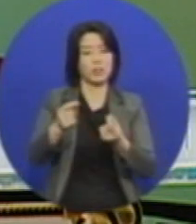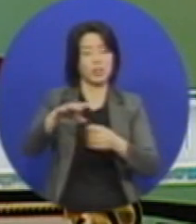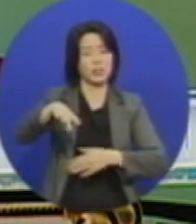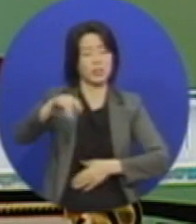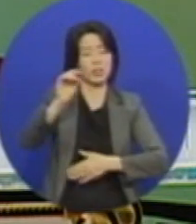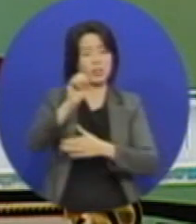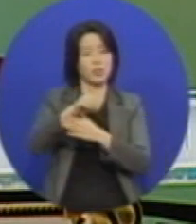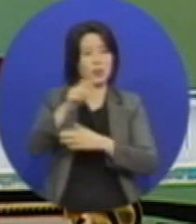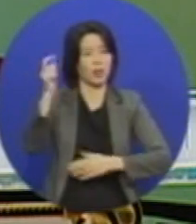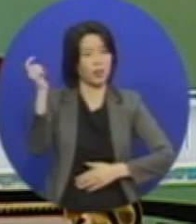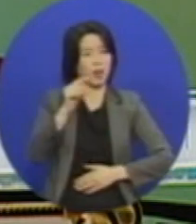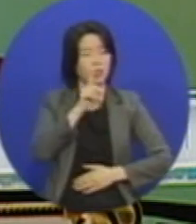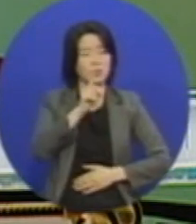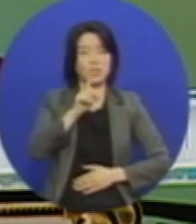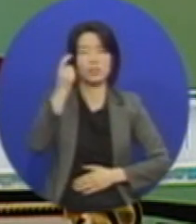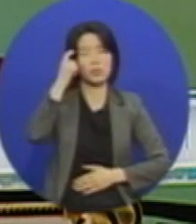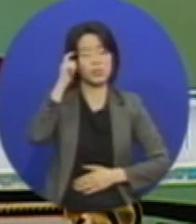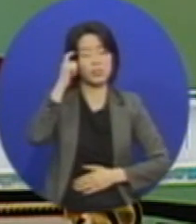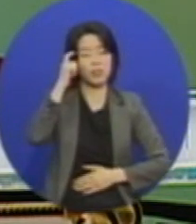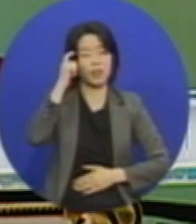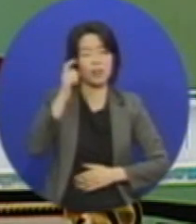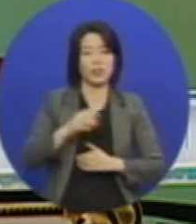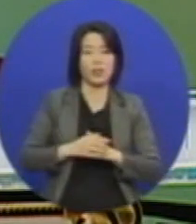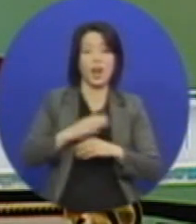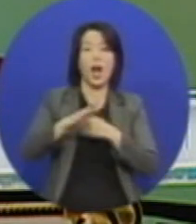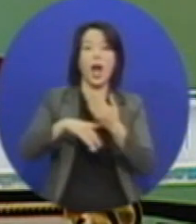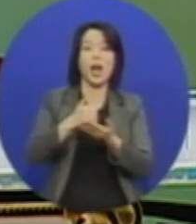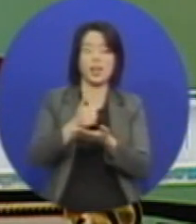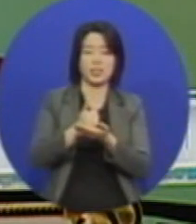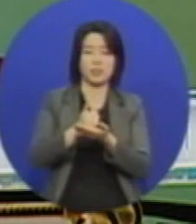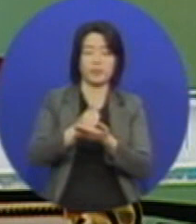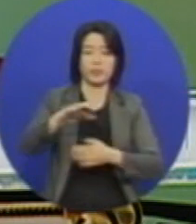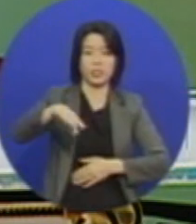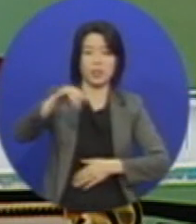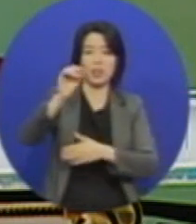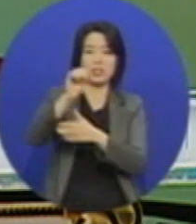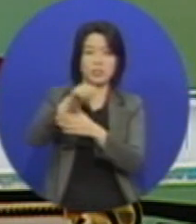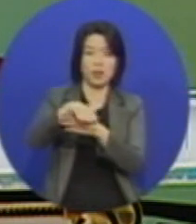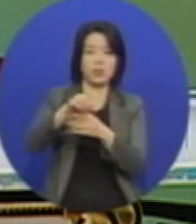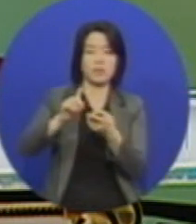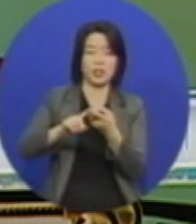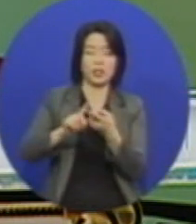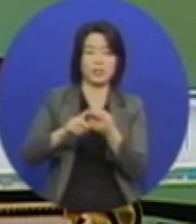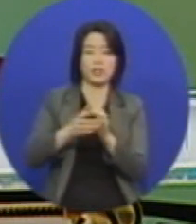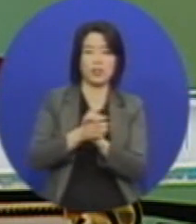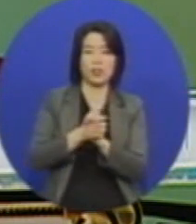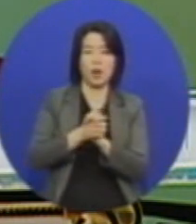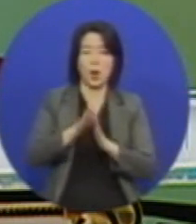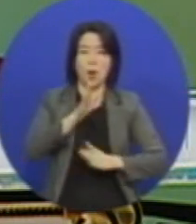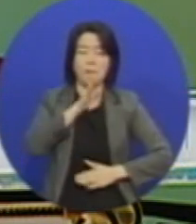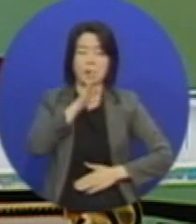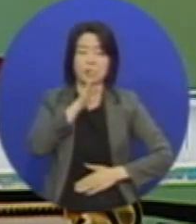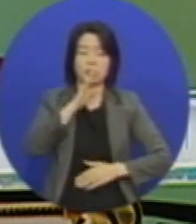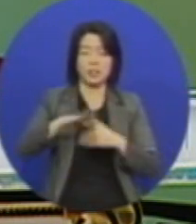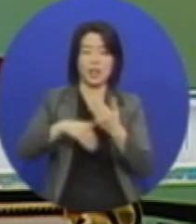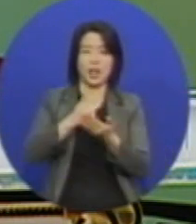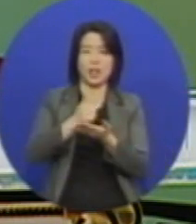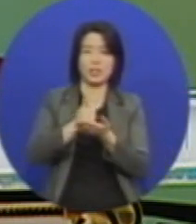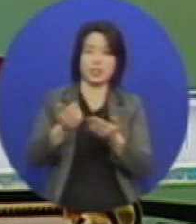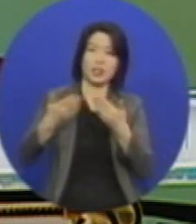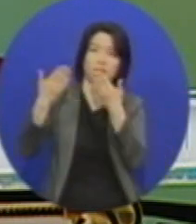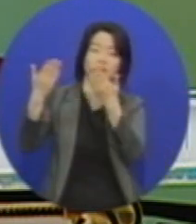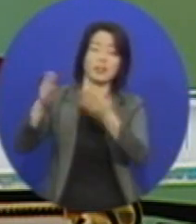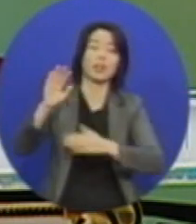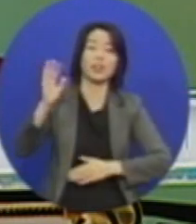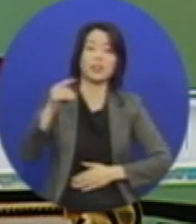하셨는가 하나님께서는 이 첫 열매를 아 반드시 하나님께 바쳐야 된다는